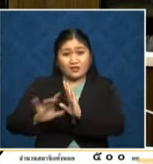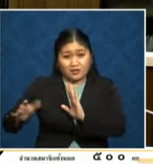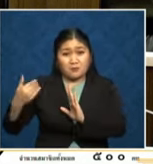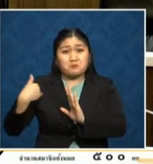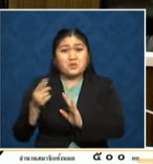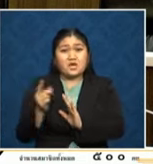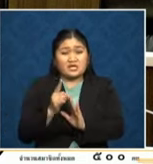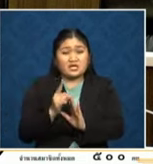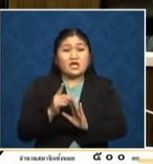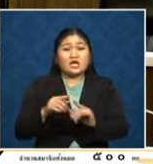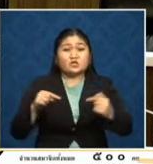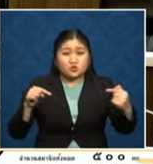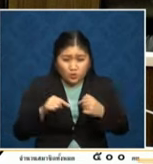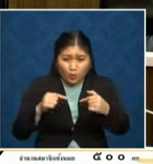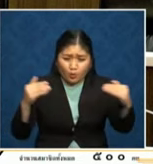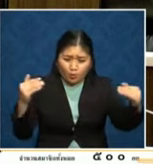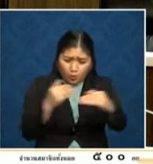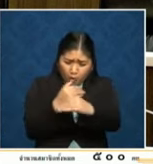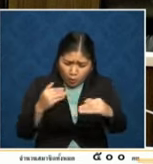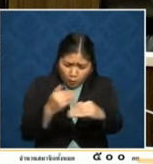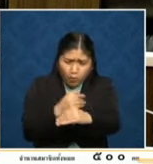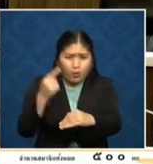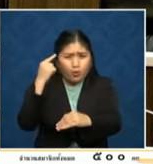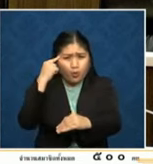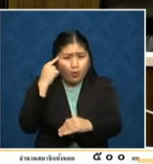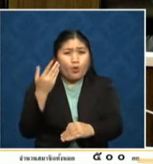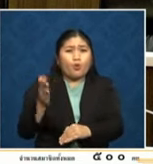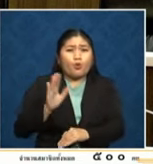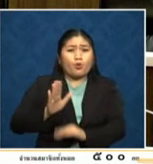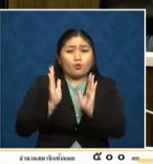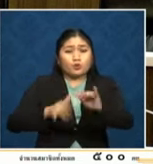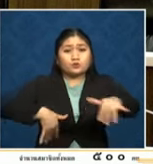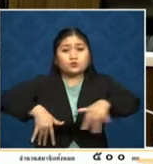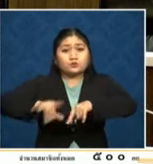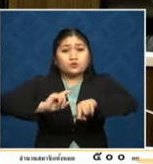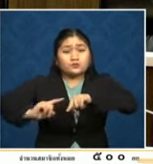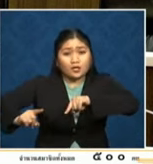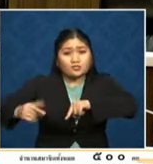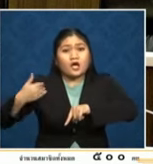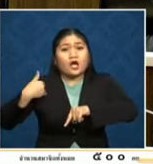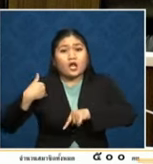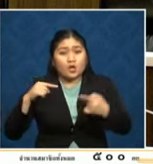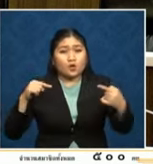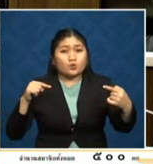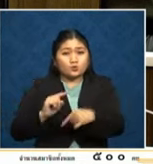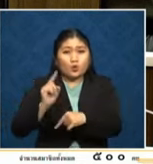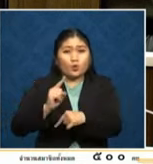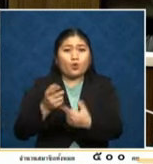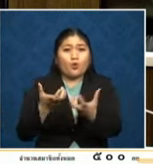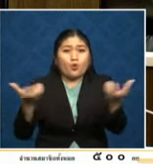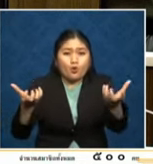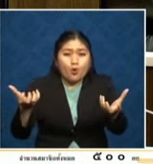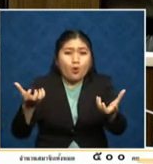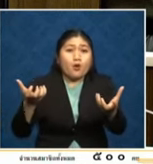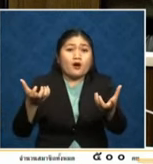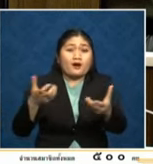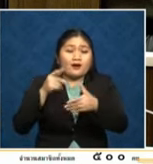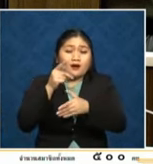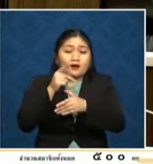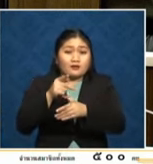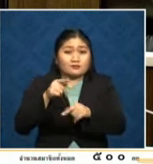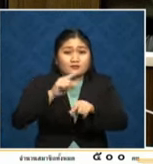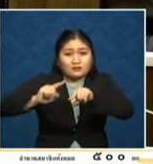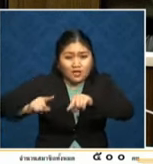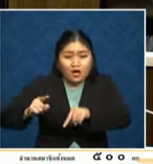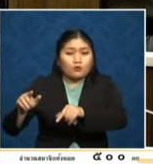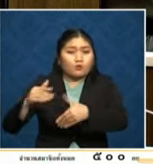ซึ่งเป็นเส้นทางคมนาคมสายหลักในการสัญจรของพี่น้องประชาชนและยังใช้ในการขนส่งสินค้าการเกษตรแ